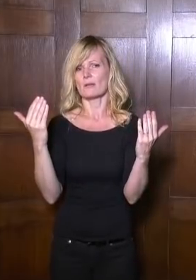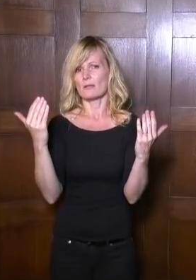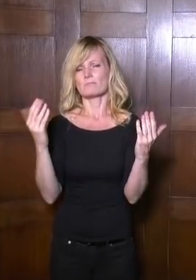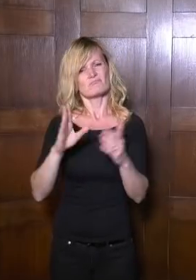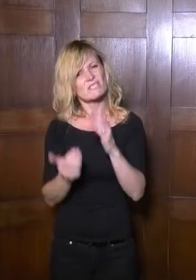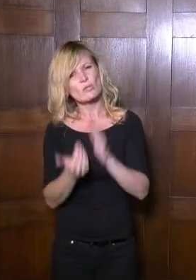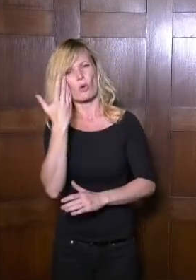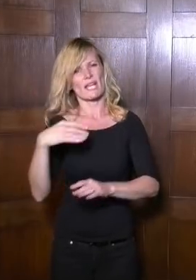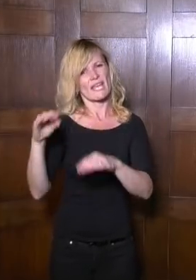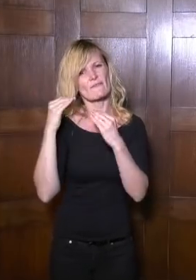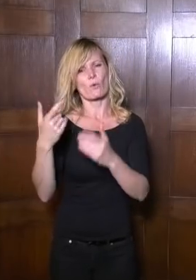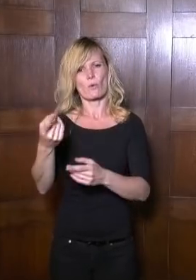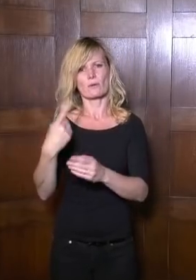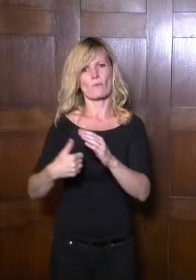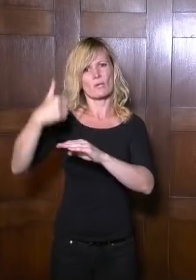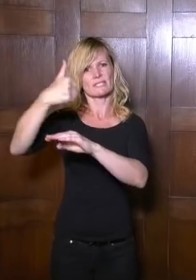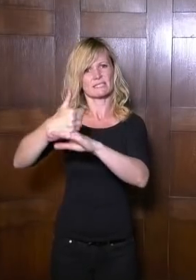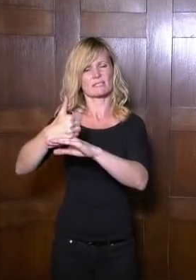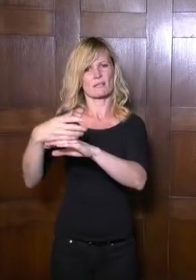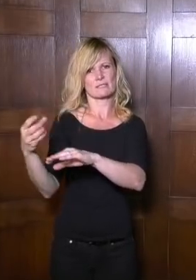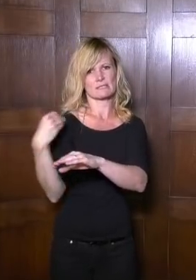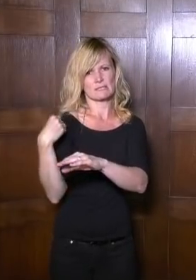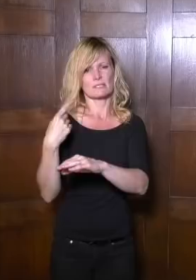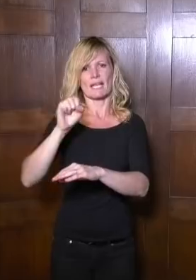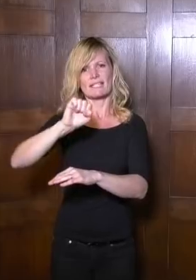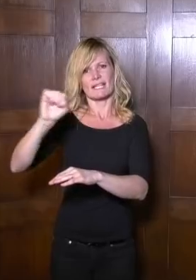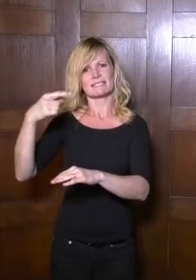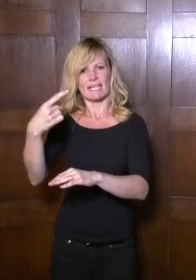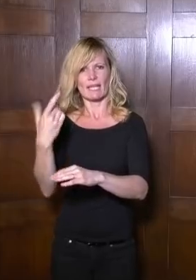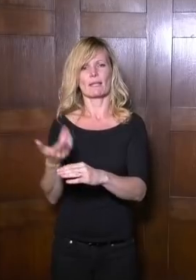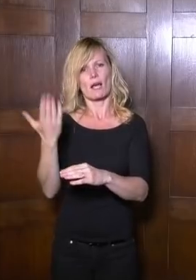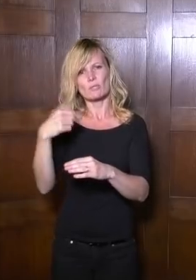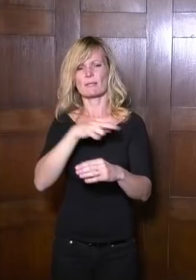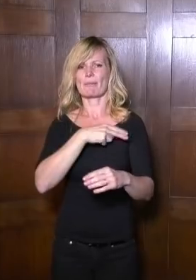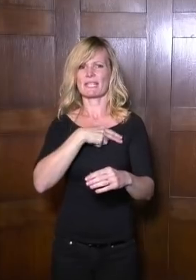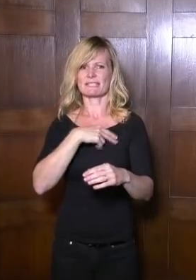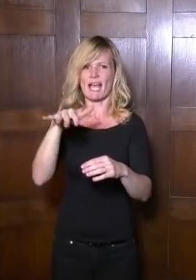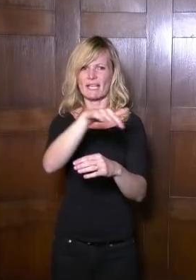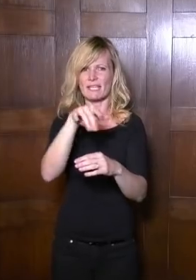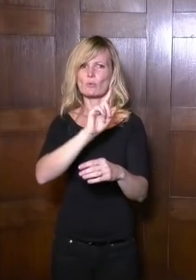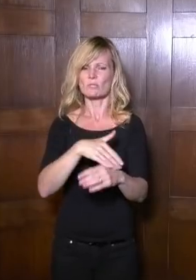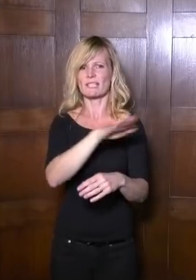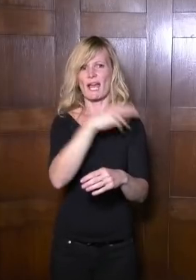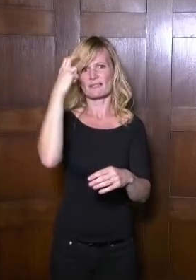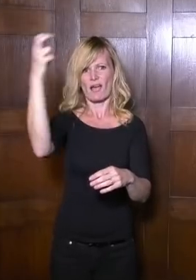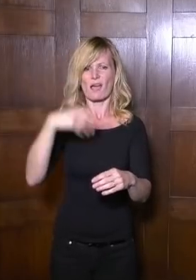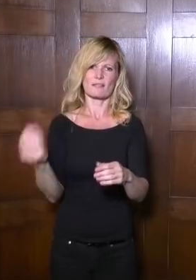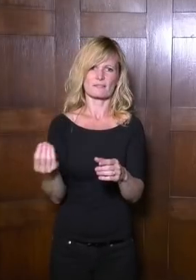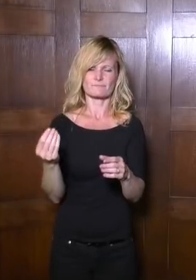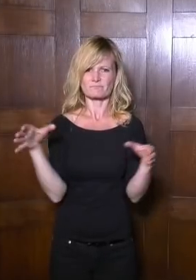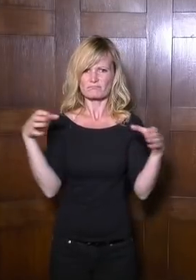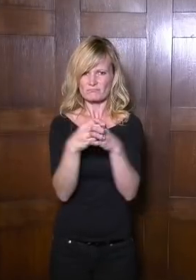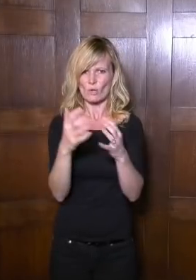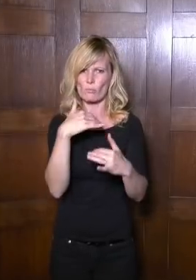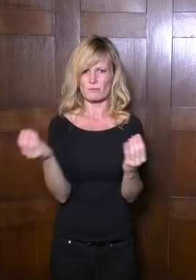die neuesten Informationen von unserem Vorsitzenden aus dem SSG, aus den Ministerien und vom Landrat, wie es weitergeht. Wir